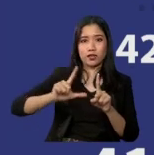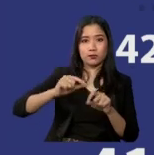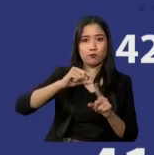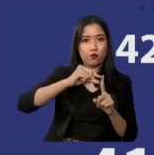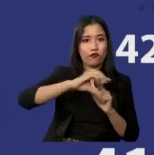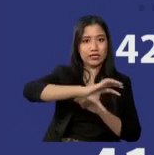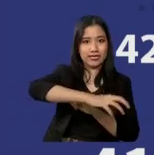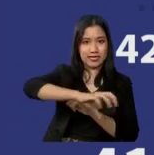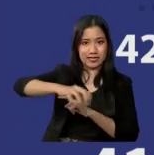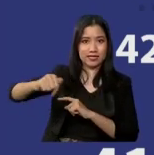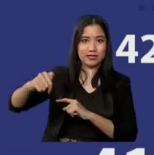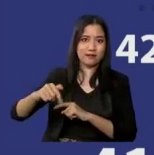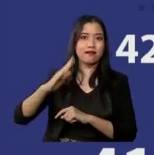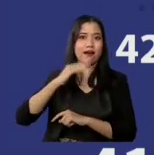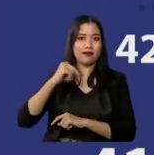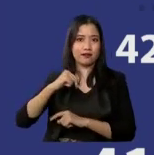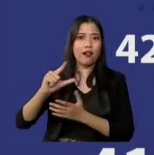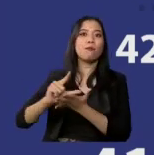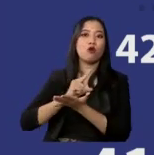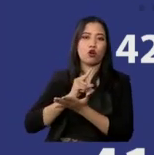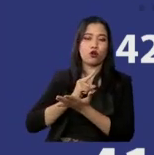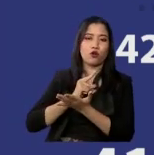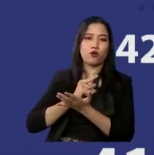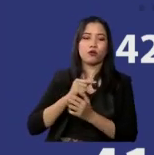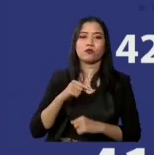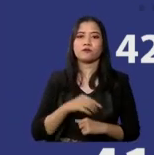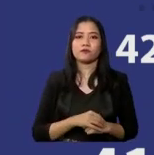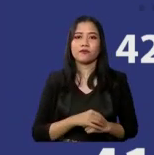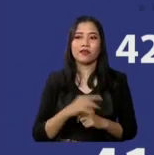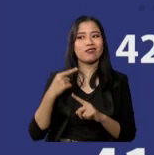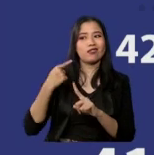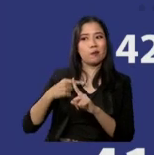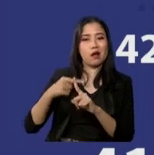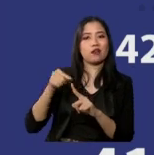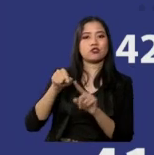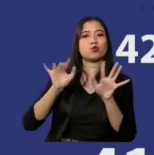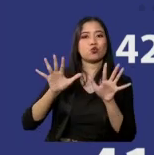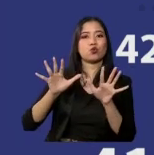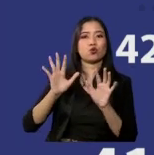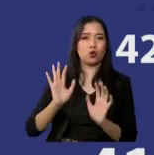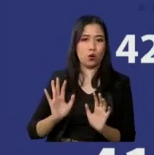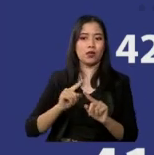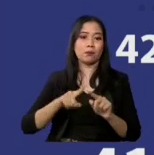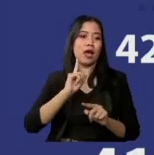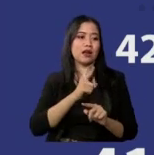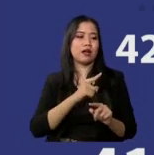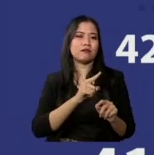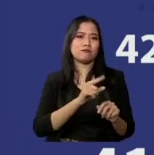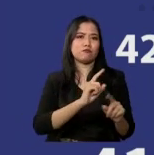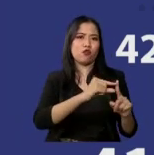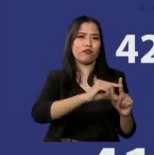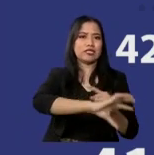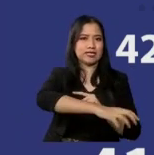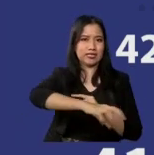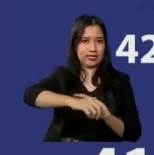penambahan kasus di bawah 10 dan ada empat provinsi yang hari ini tidak melaporkan ada